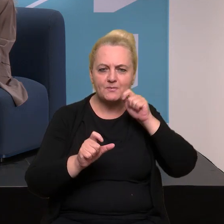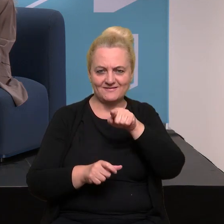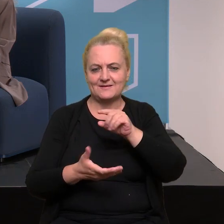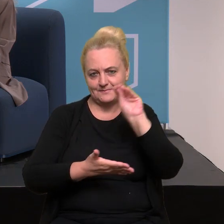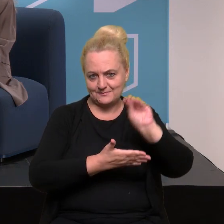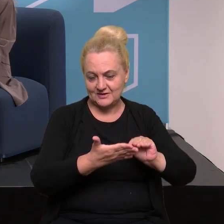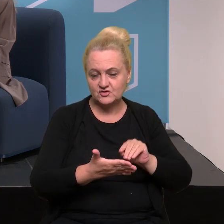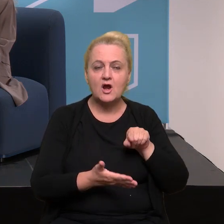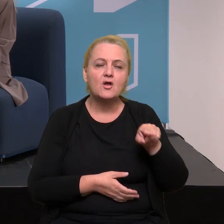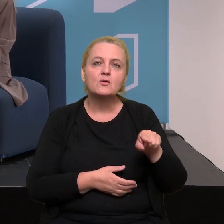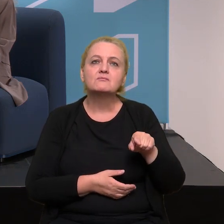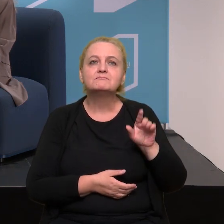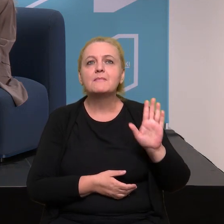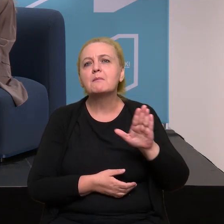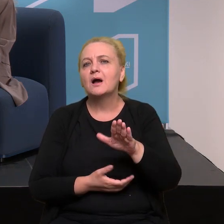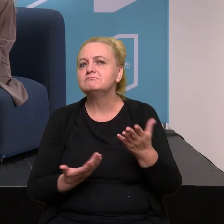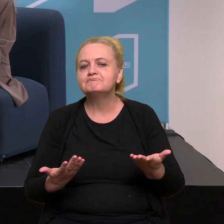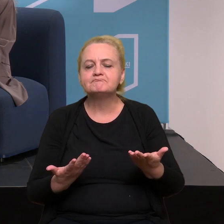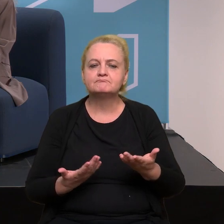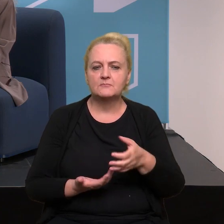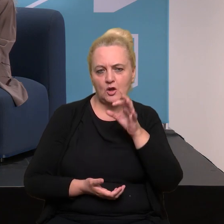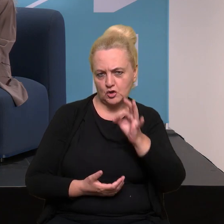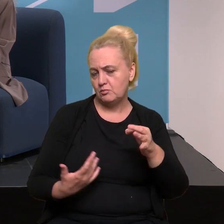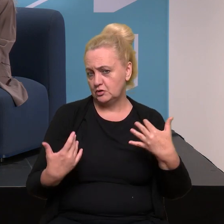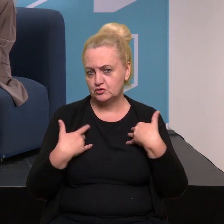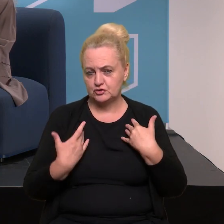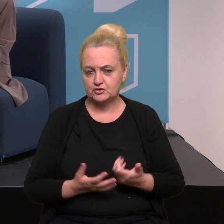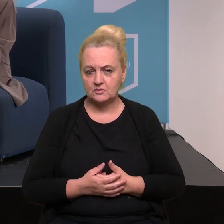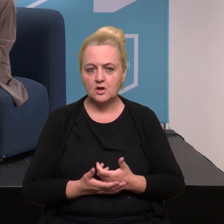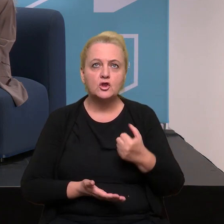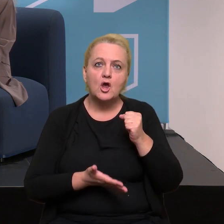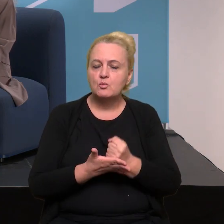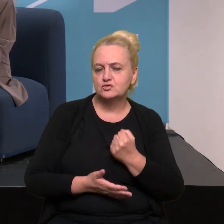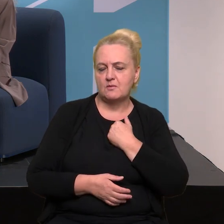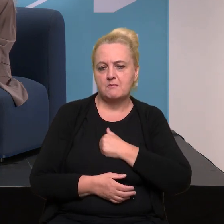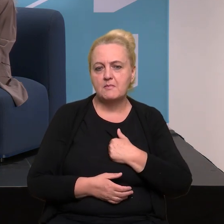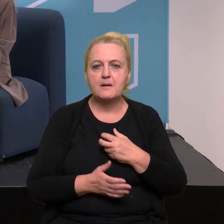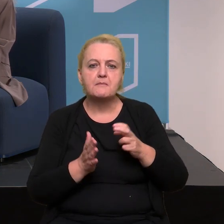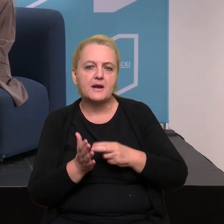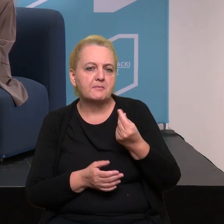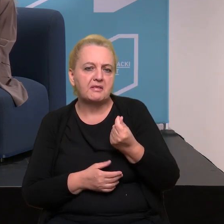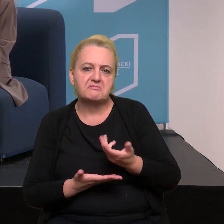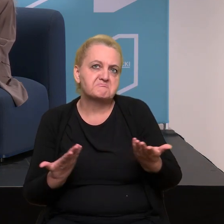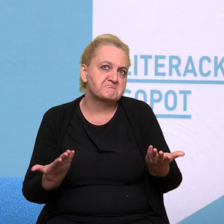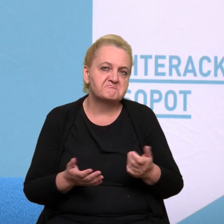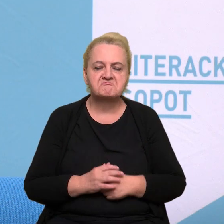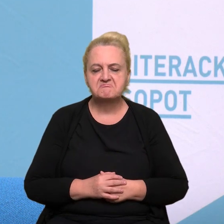piszesz, mają bardzo takie dobre życie. Nie muszą się martwić brakiem pieniędzy,